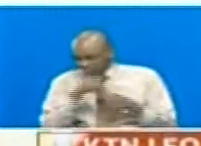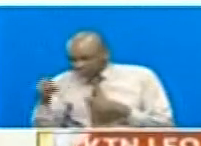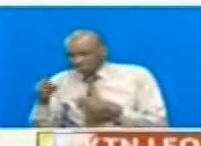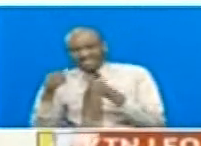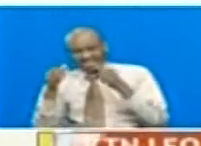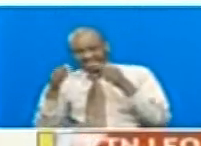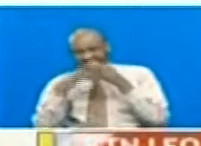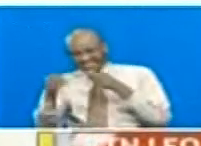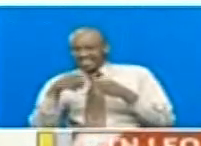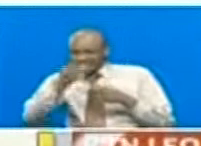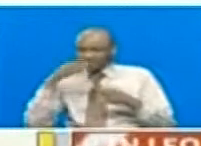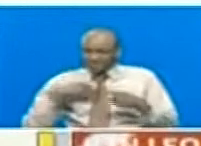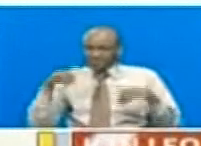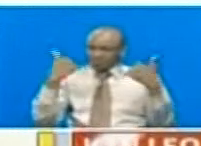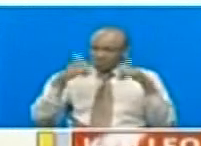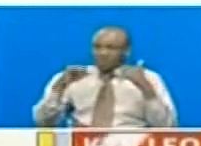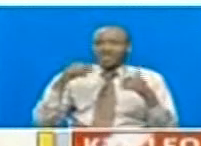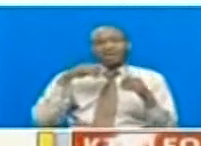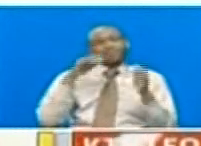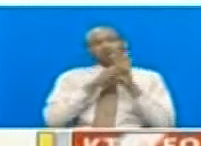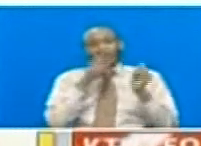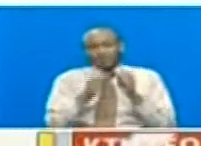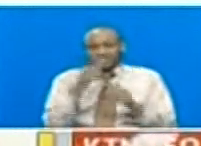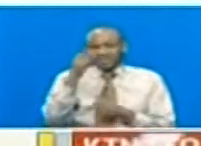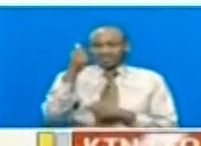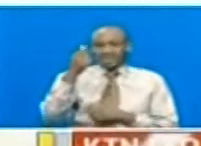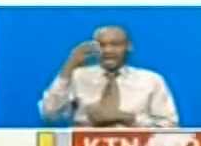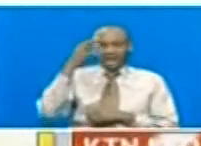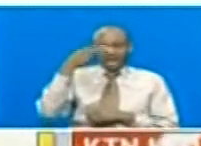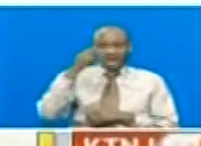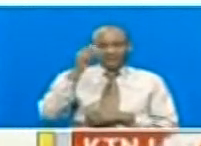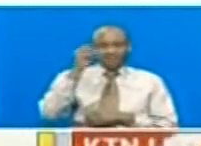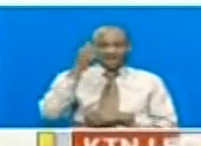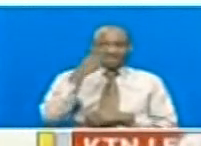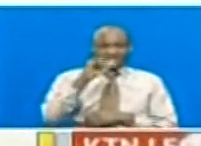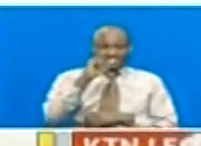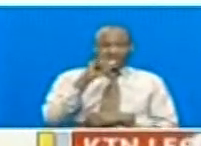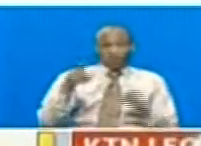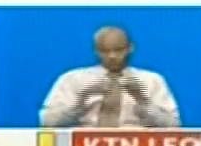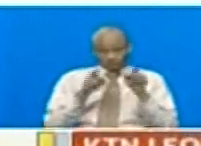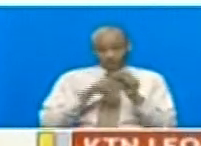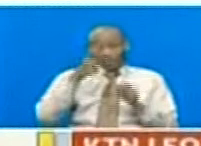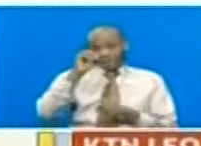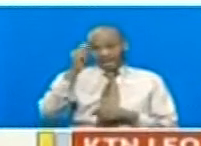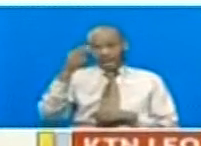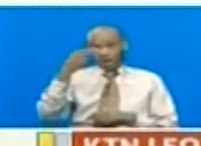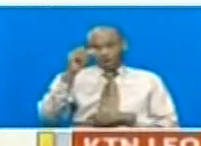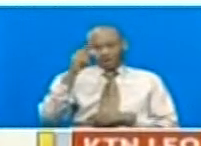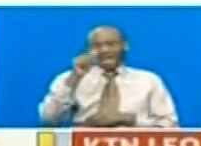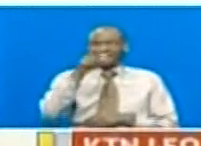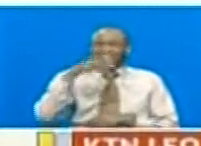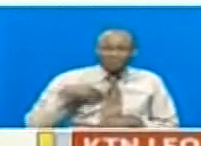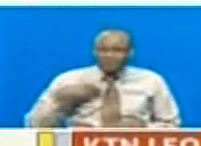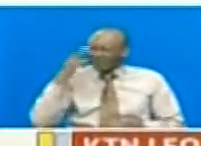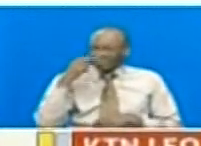kuukumbuka mchezo wa kuigiza wa Tahamaki na vile vile wa Mahoka katika runinga KBC. Waanzilishi hawa wa vichekesho walikuja